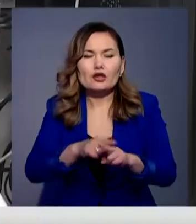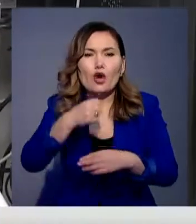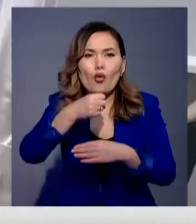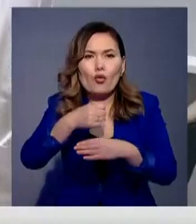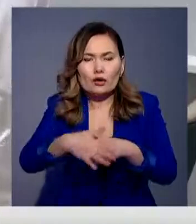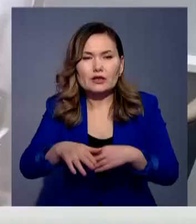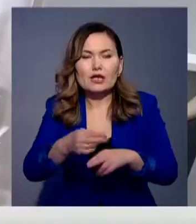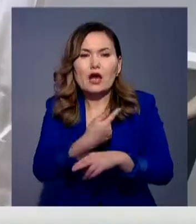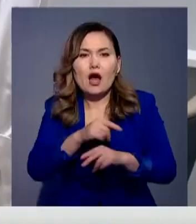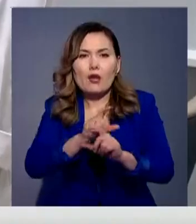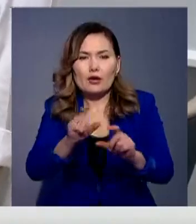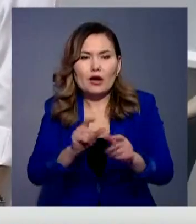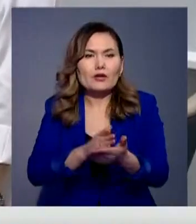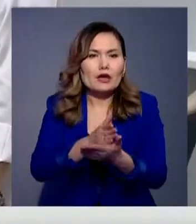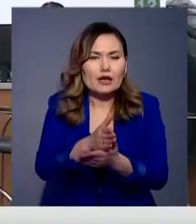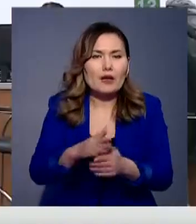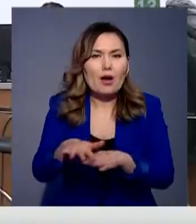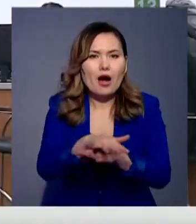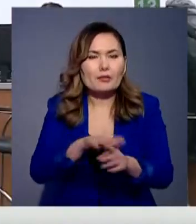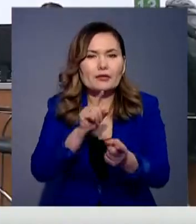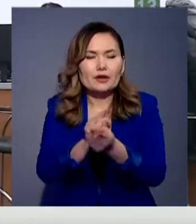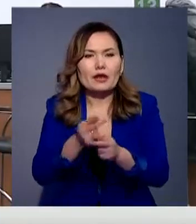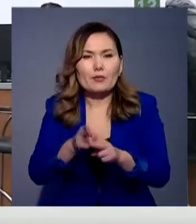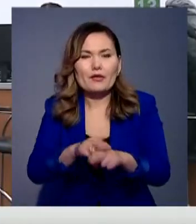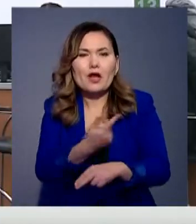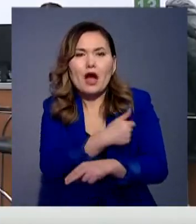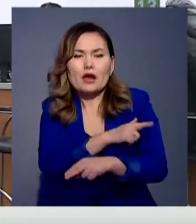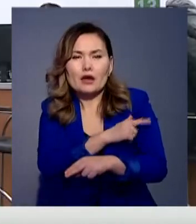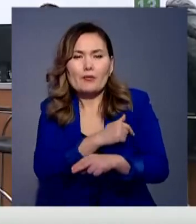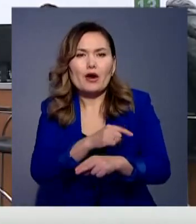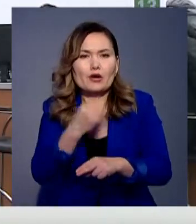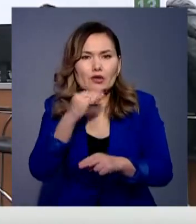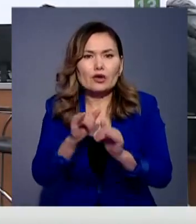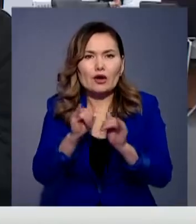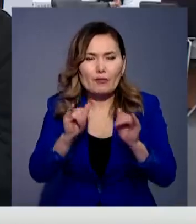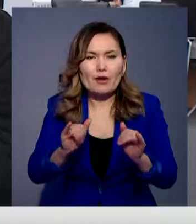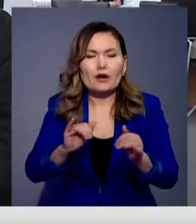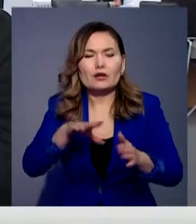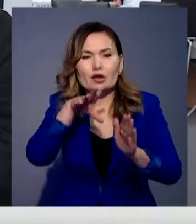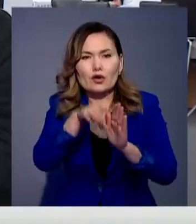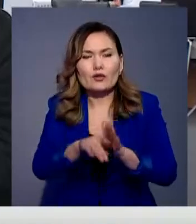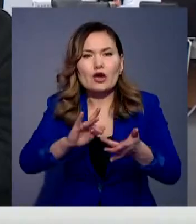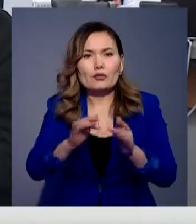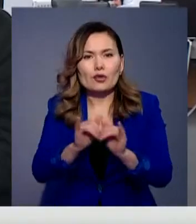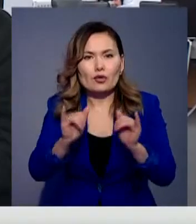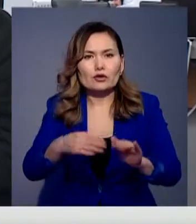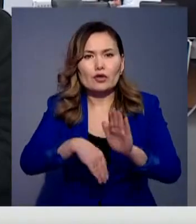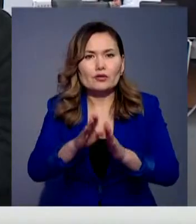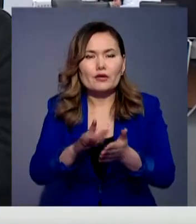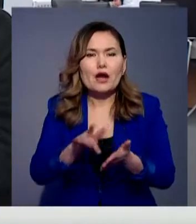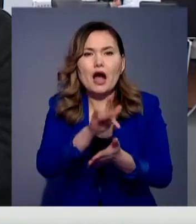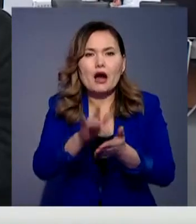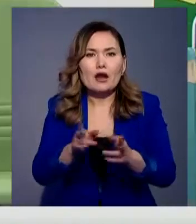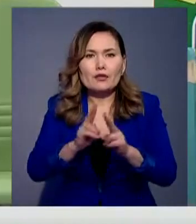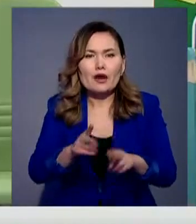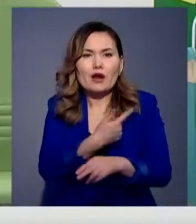ауруханасына да барды. Міндетті әлеуметтік медициналық сақтандыру жүйесінің енгізілуіне байланысты біршама жұмыстың атқарылып жатқанын көрді. Және қалалық